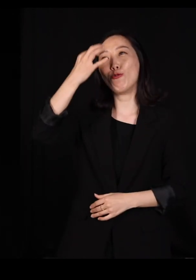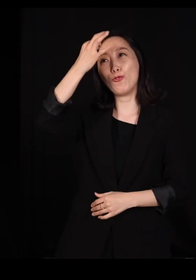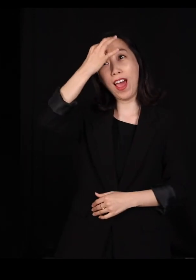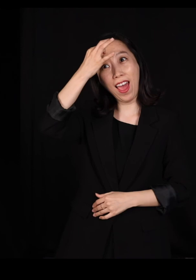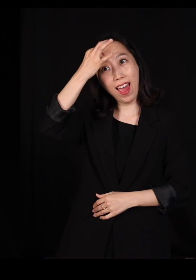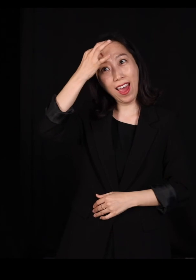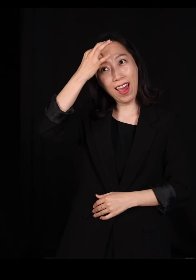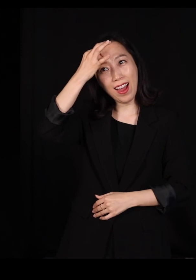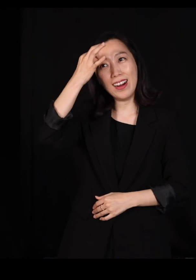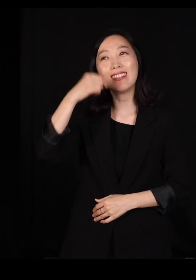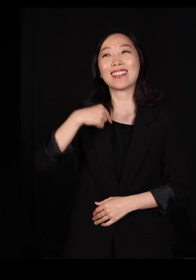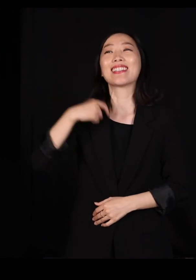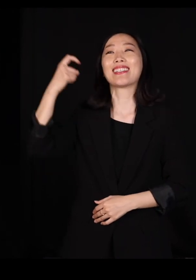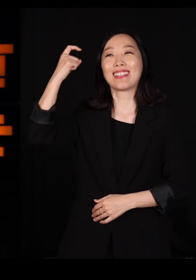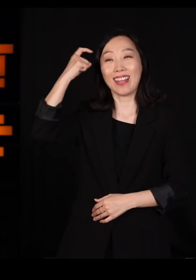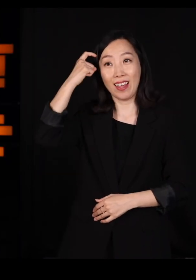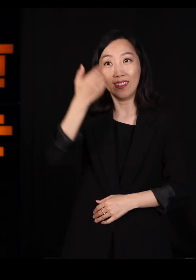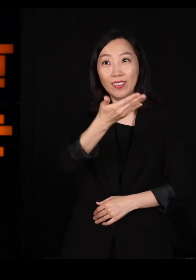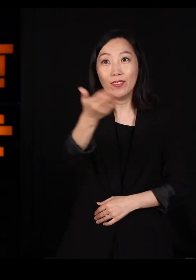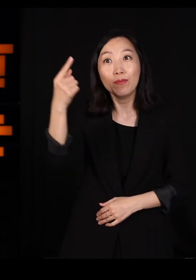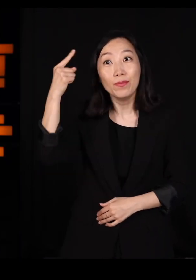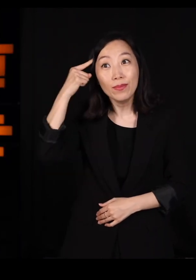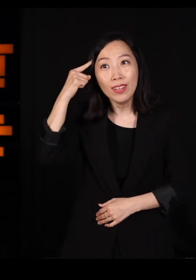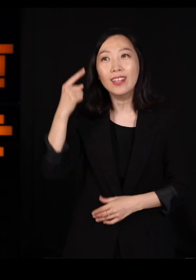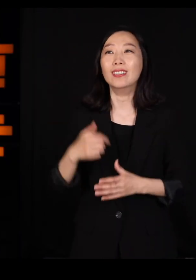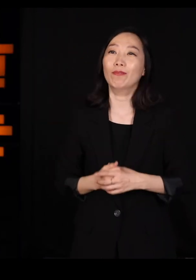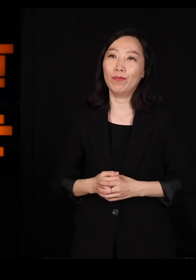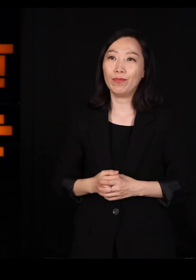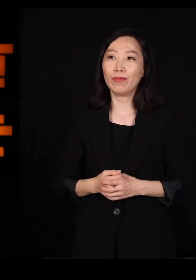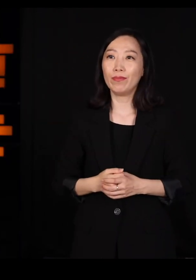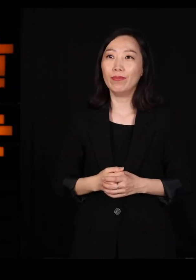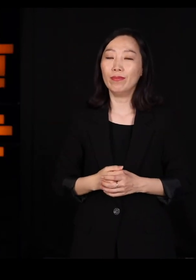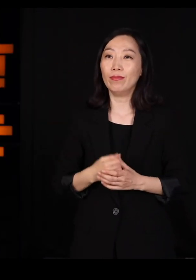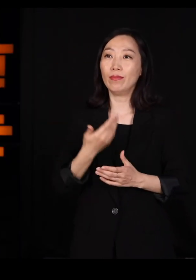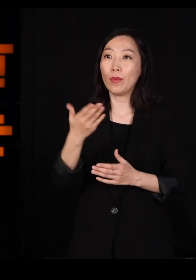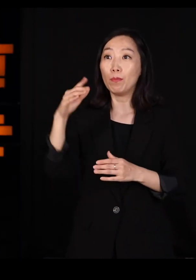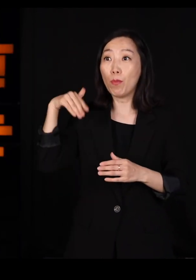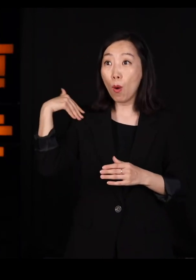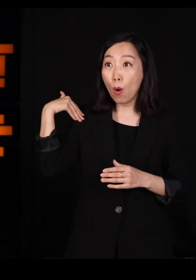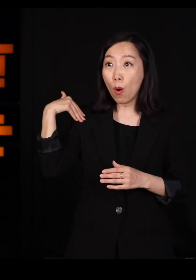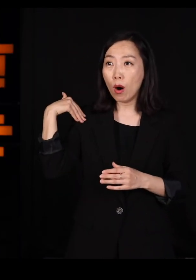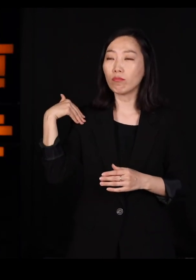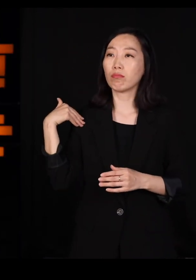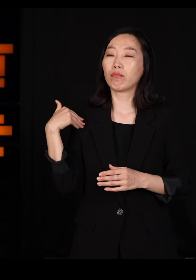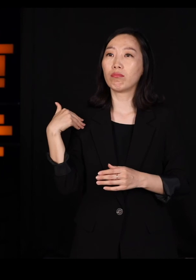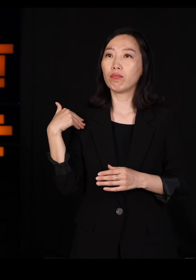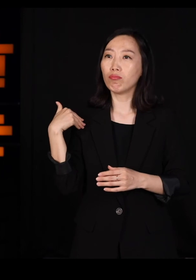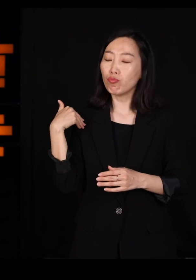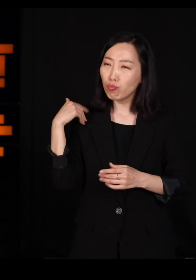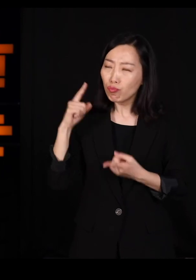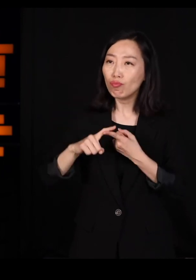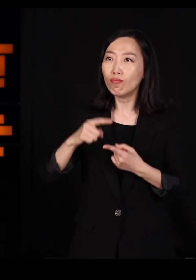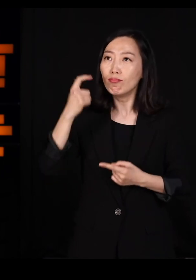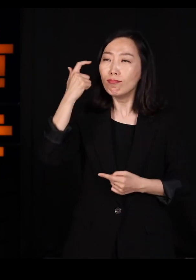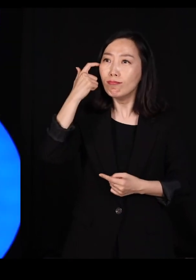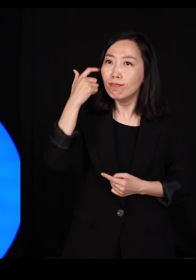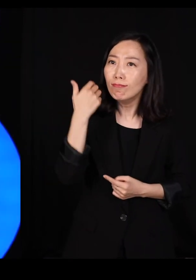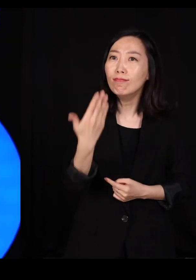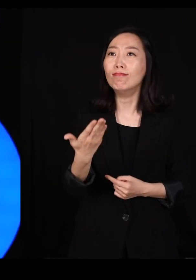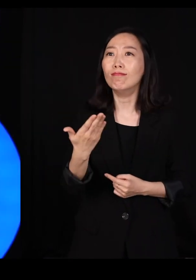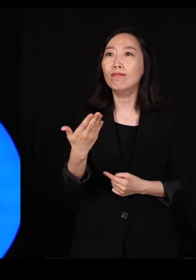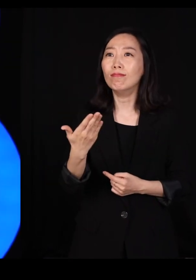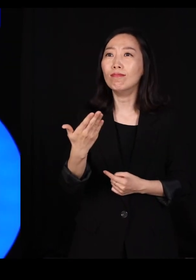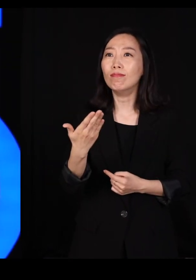아닐까, 이런 생각을 해 봅니다. 내가 뭔지 모르는 것에 대해서 서슴없이 스스럼 없이 다가갈 때